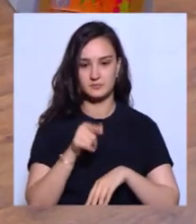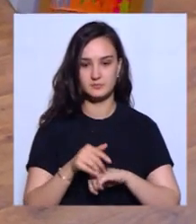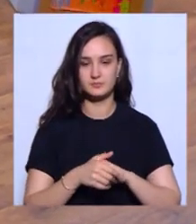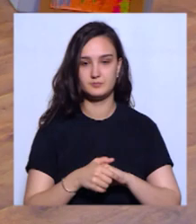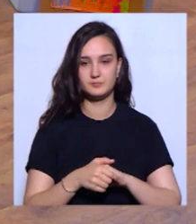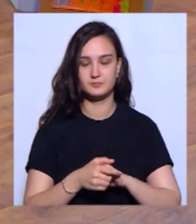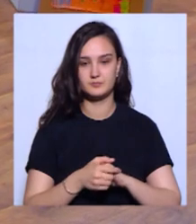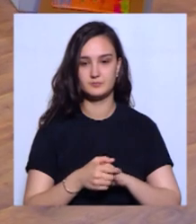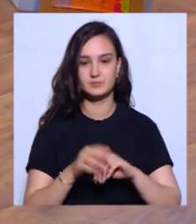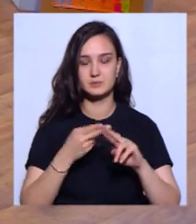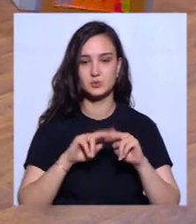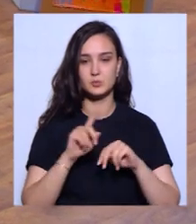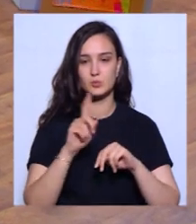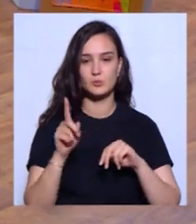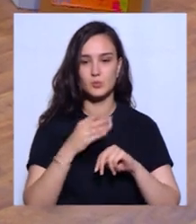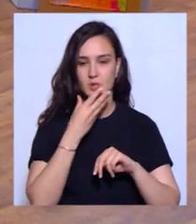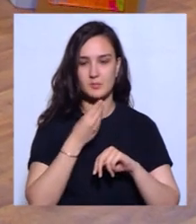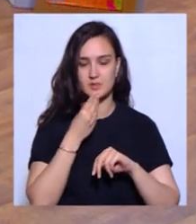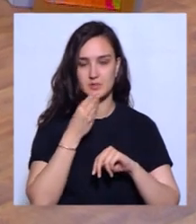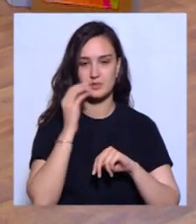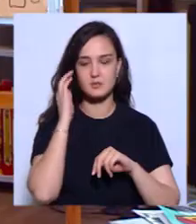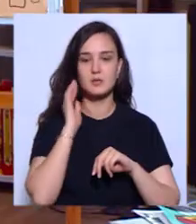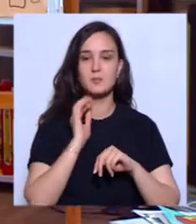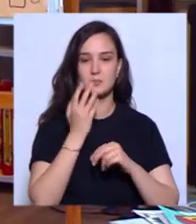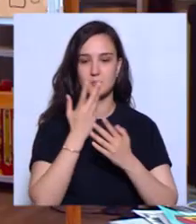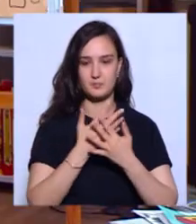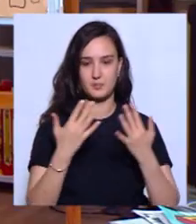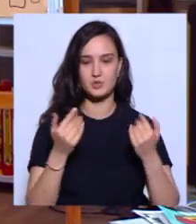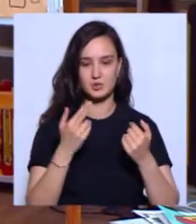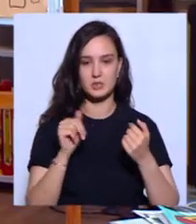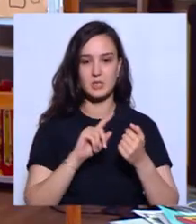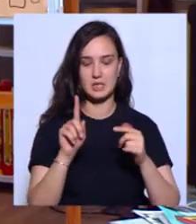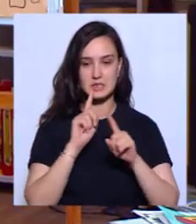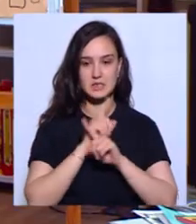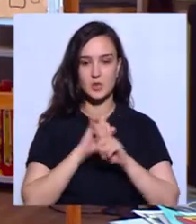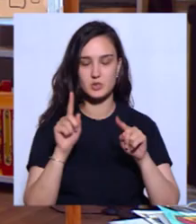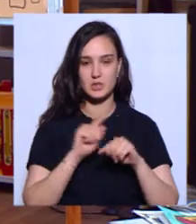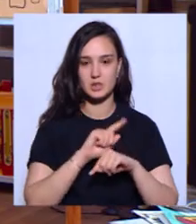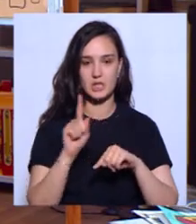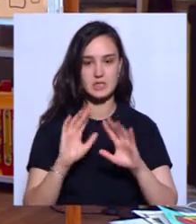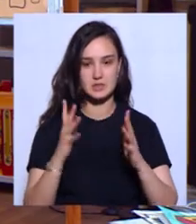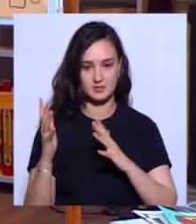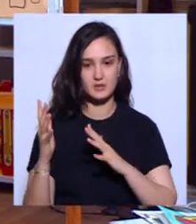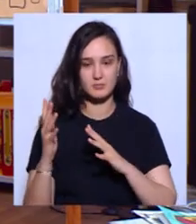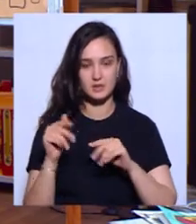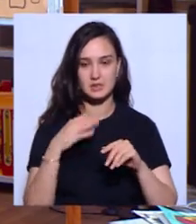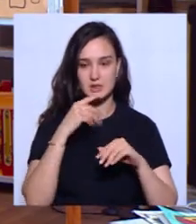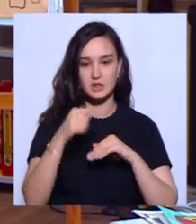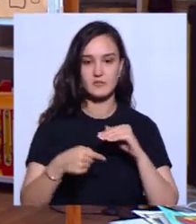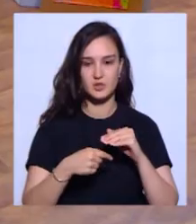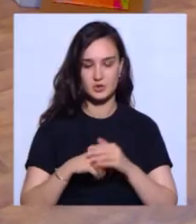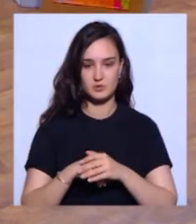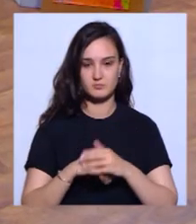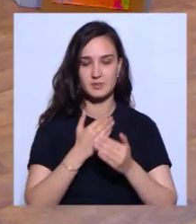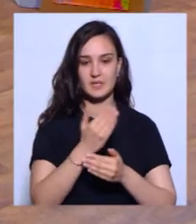იმიტომ რომ ულამაზესია ფერში და რაღაც საოცარი რაღაც ხდება წყლის ქვეშ. თქვენ